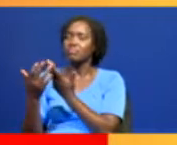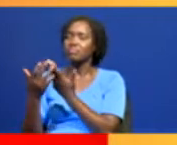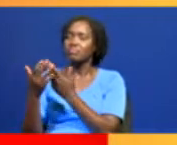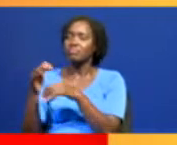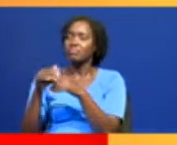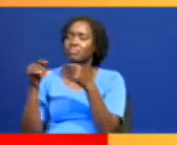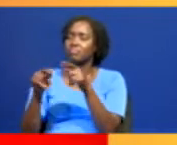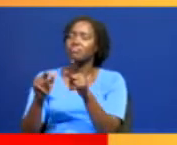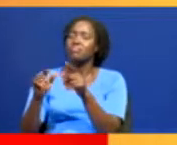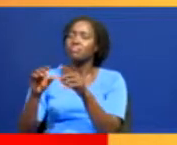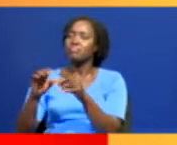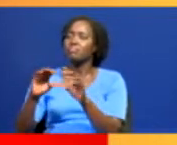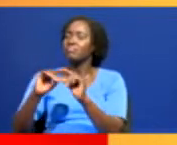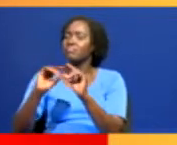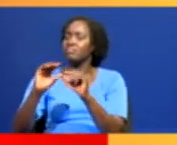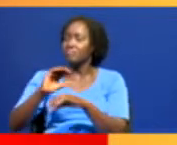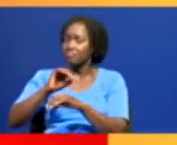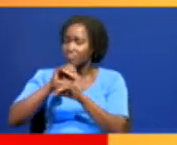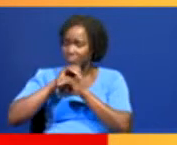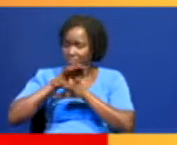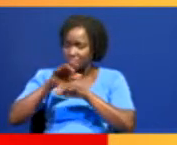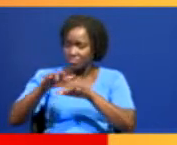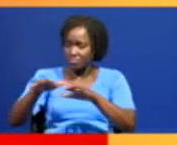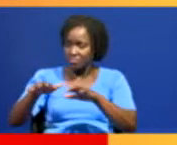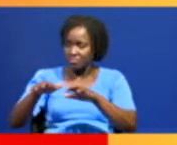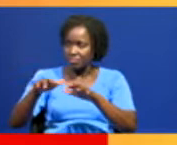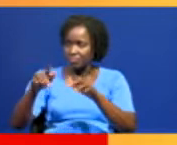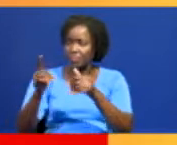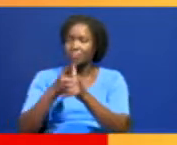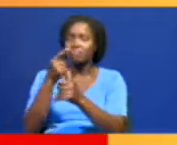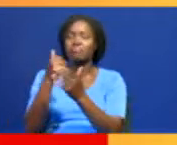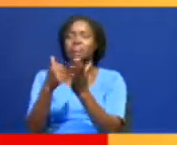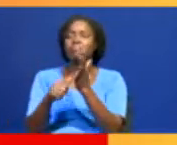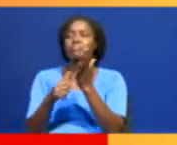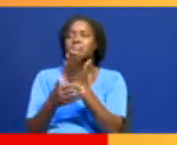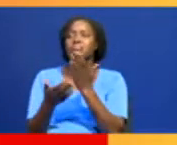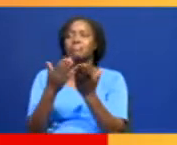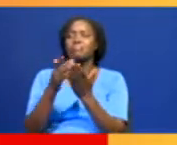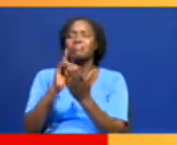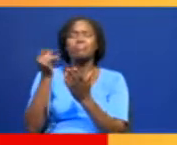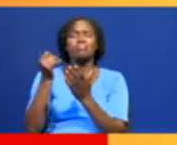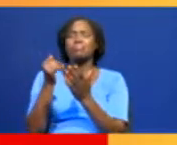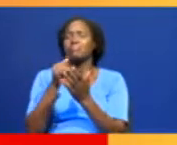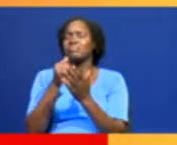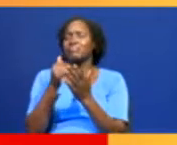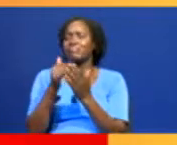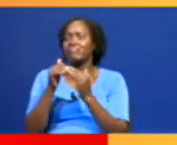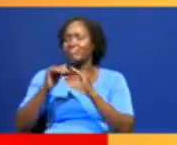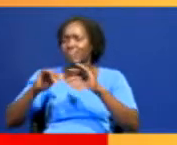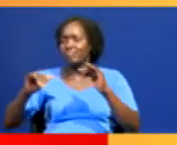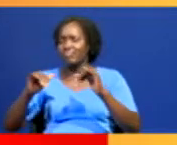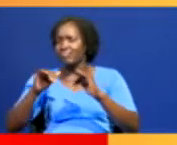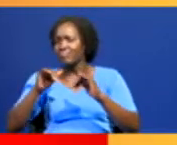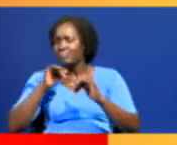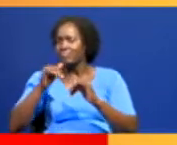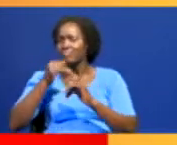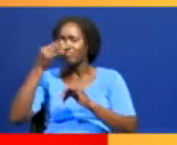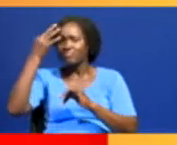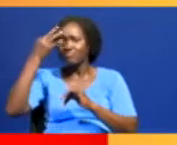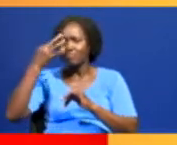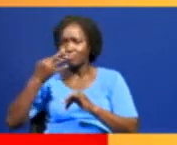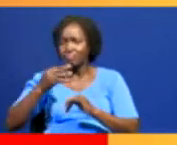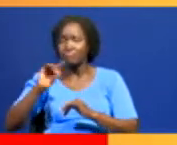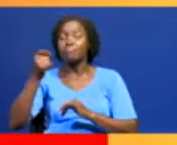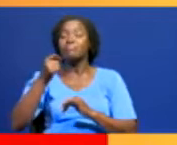gatuzi. Ile ni shida ambayo ya kwanza ambayo ilikuja. Pengine hatukuchukua Kenya kama Kenya, hatukuchukua uso wa Kenya kama Kenya.